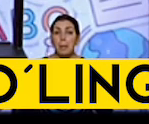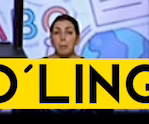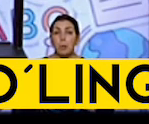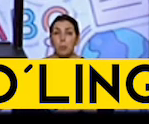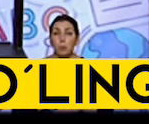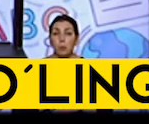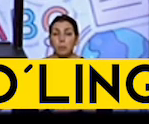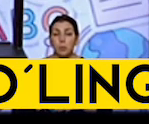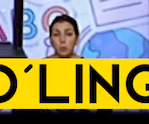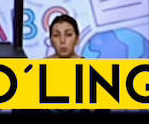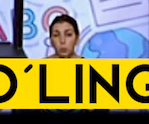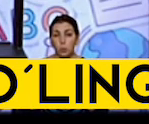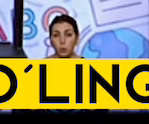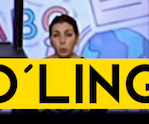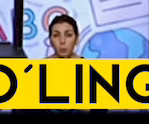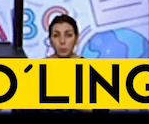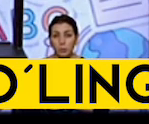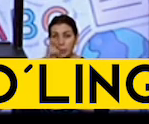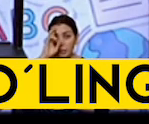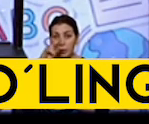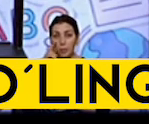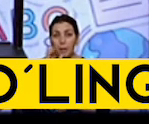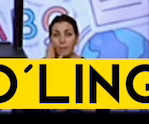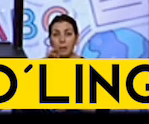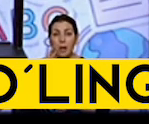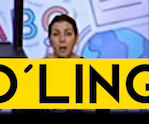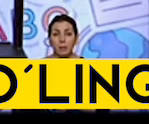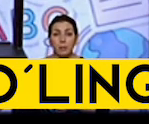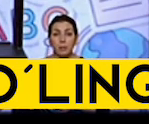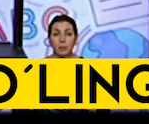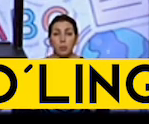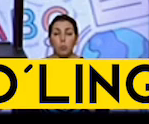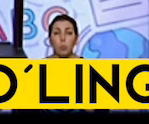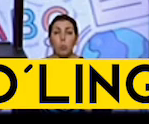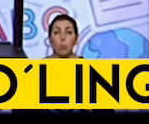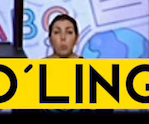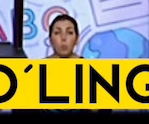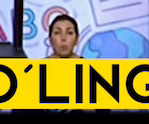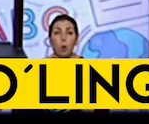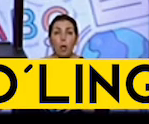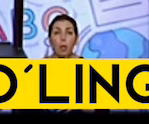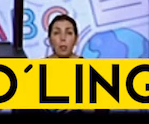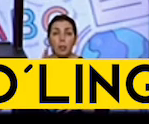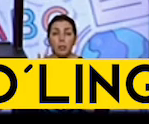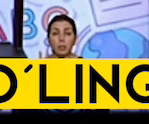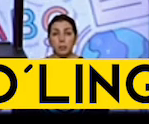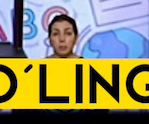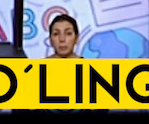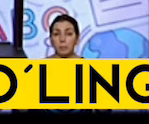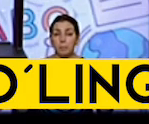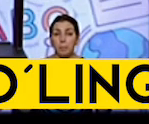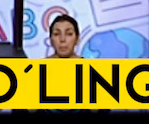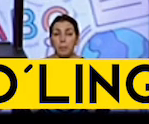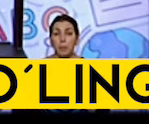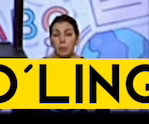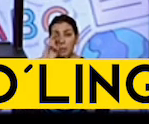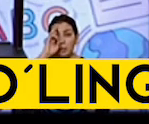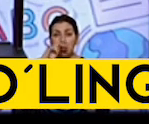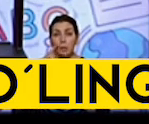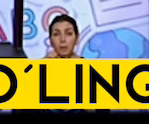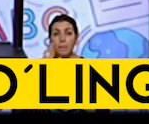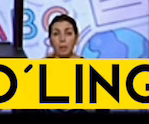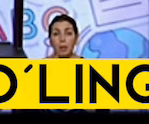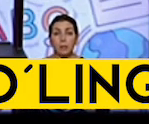bo'libdi? To'g'ri topdingiz. Davlat. Demak, davlat bu boylik, mol-mulk degani, to'g'rimi? Demak,